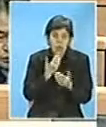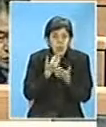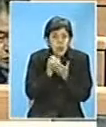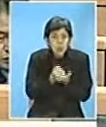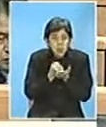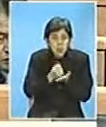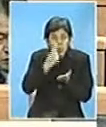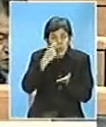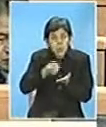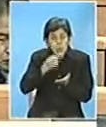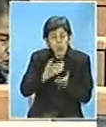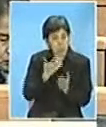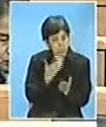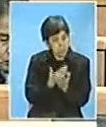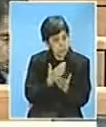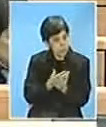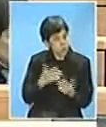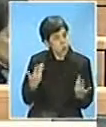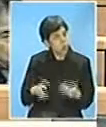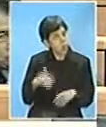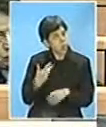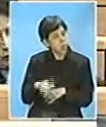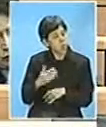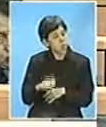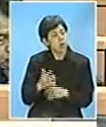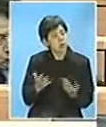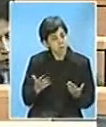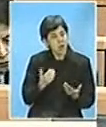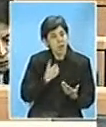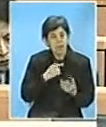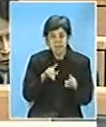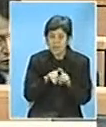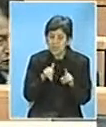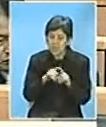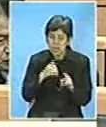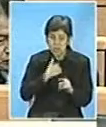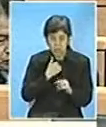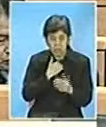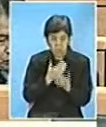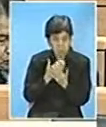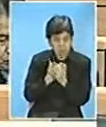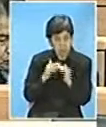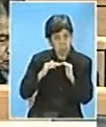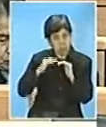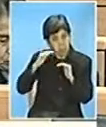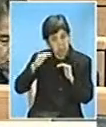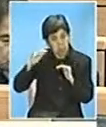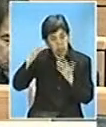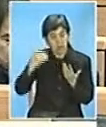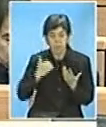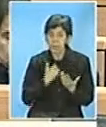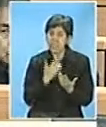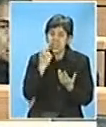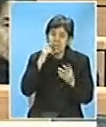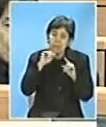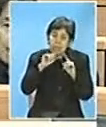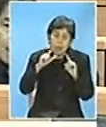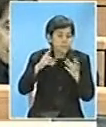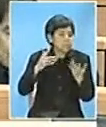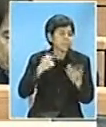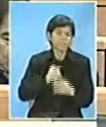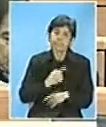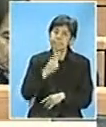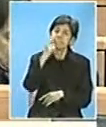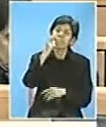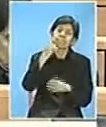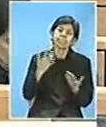าอยู่นี้นะครับเราต้องใช้เงินเป็นจำนวนมากนะครับเพราะว่าอาจจะเหมือนเราจะสู้ค่าเงินหรือเปล่านะครับใช้เงินผมว่าอาจจะเป็นแสนล้านสุดท้ายก็สู้ไม่ไห